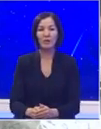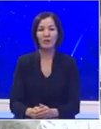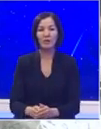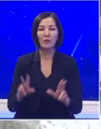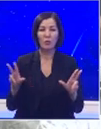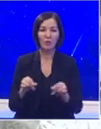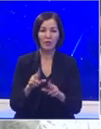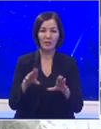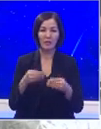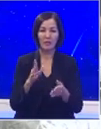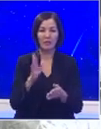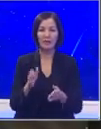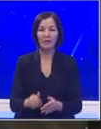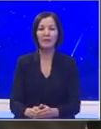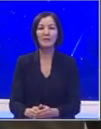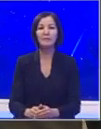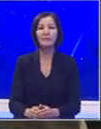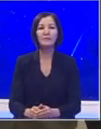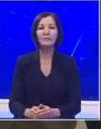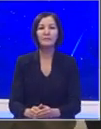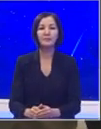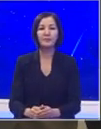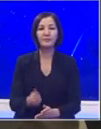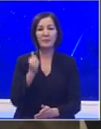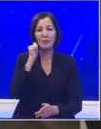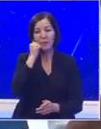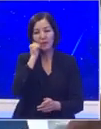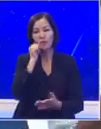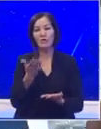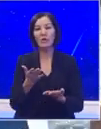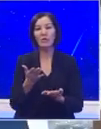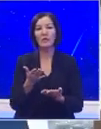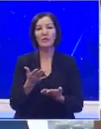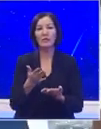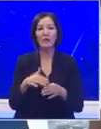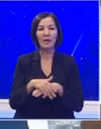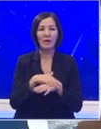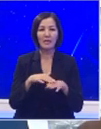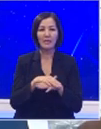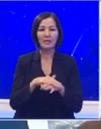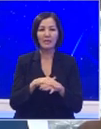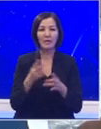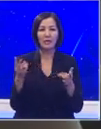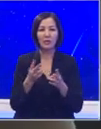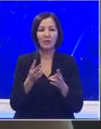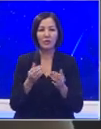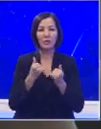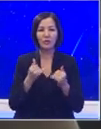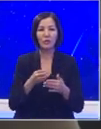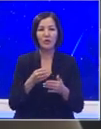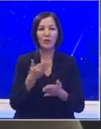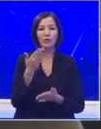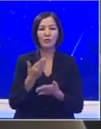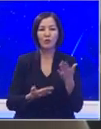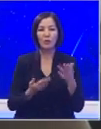салып беремін деп уәдесін берді ол кісі. Емелхан апамыз сияқты қарабастың қам емес қарапайым қауымның қажет үшін ортақ сауал